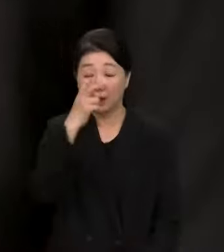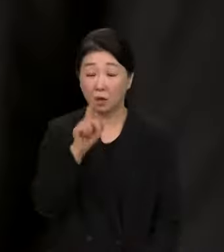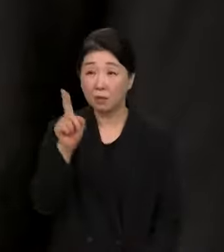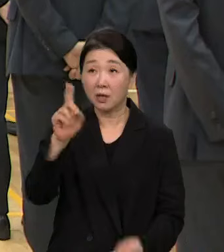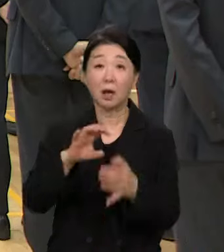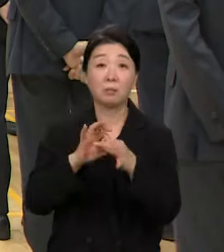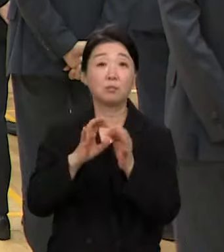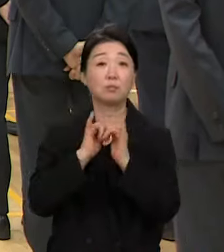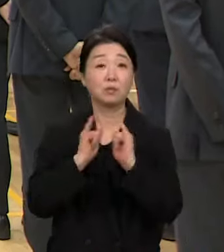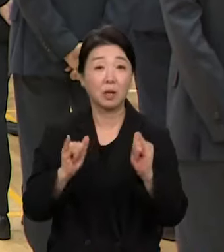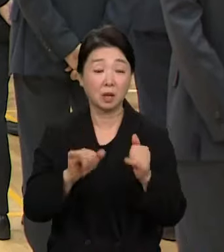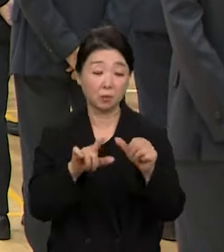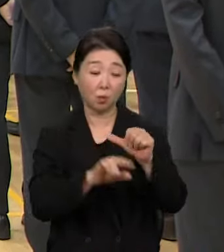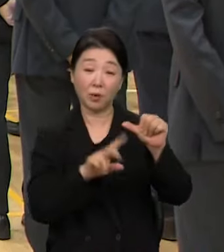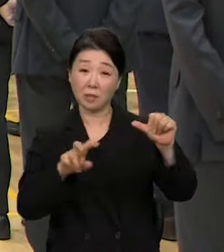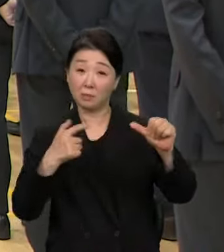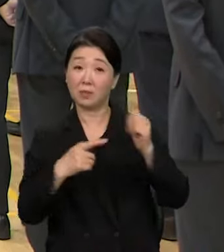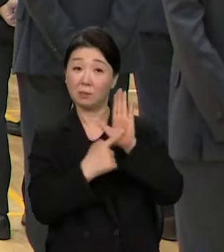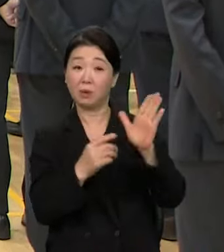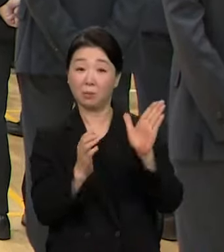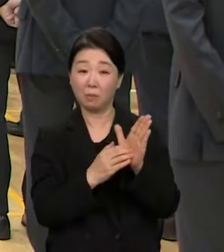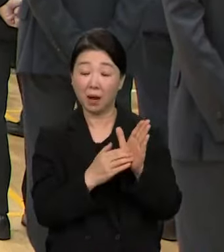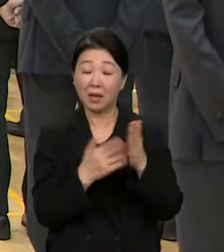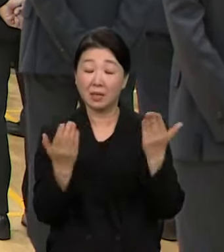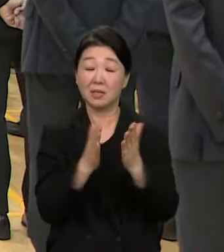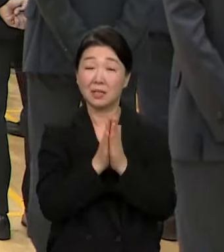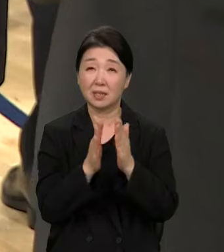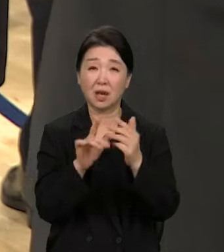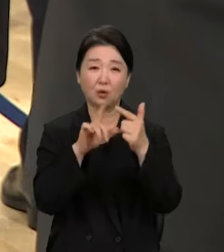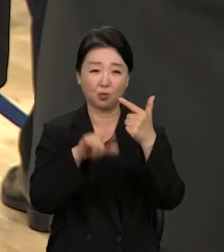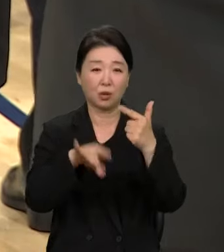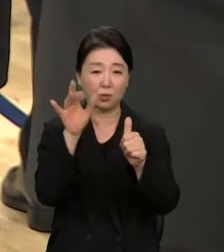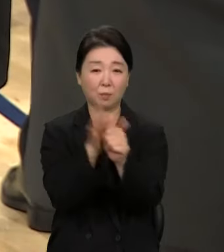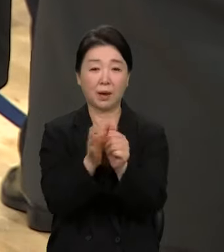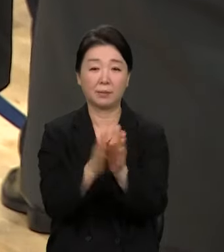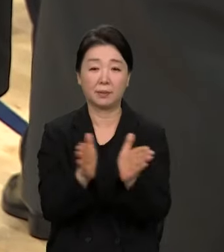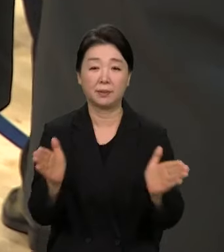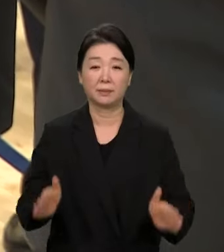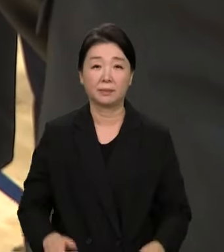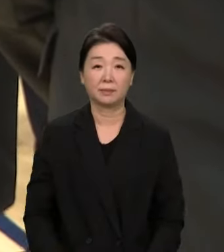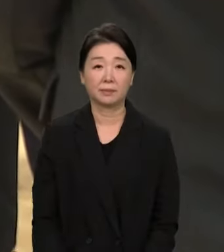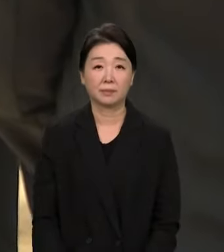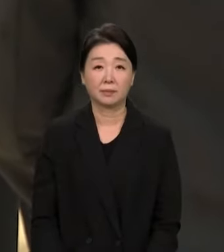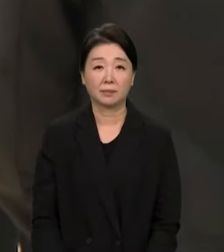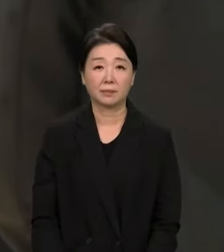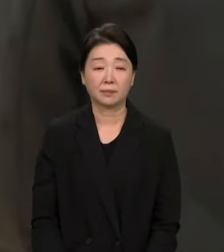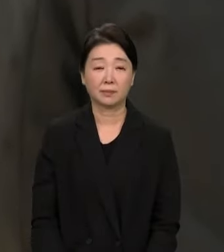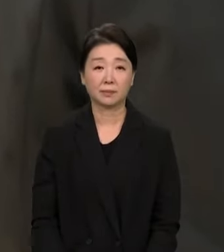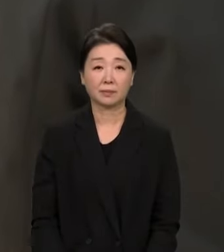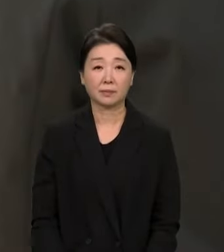이르면 오는 27일에 발표되고 부임은 6월 초에 할 것으로 예상됩니다 jtbc